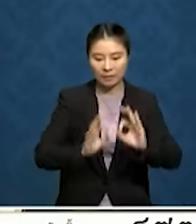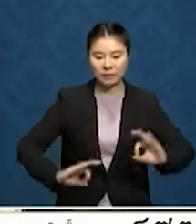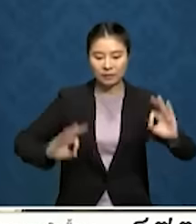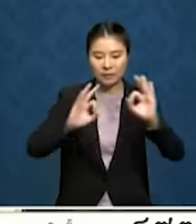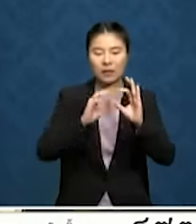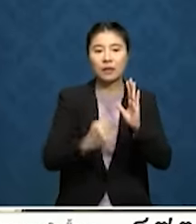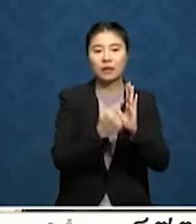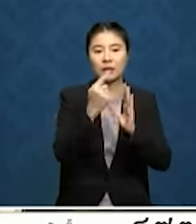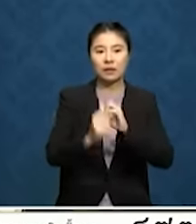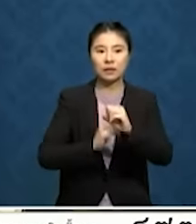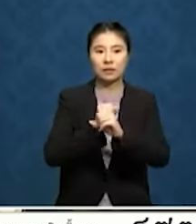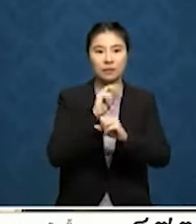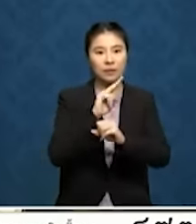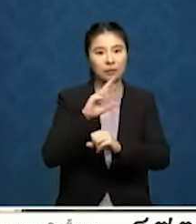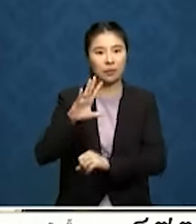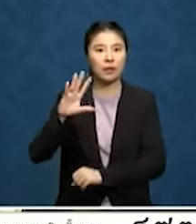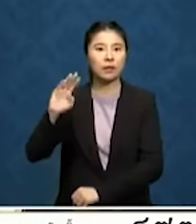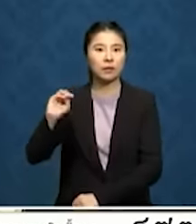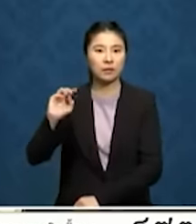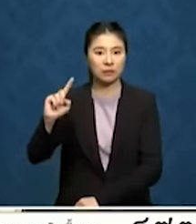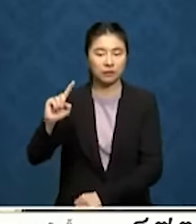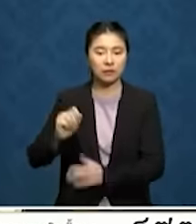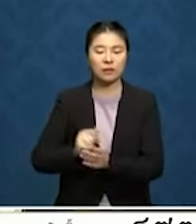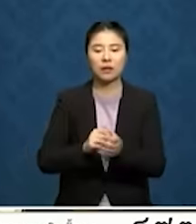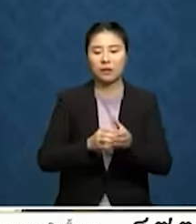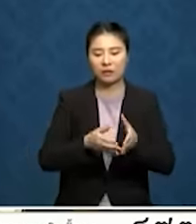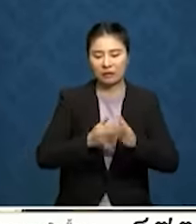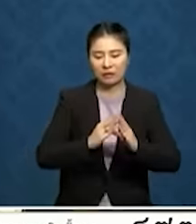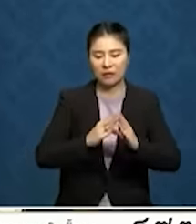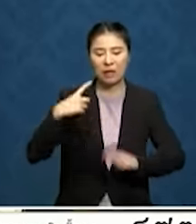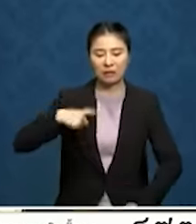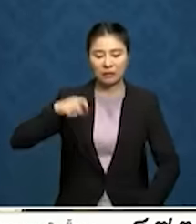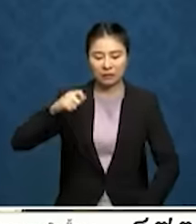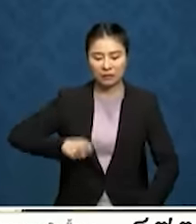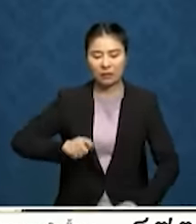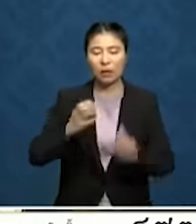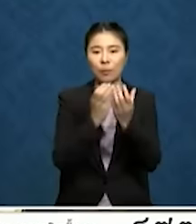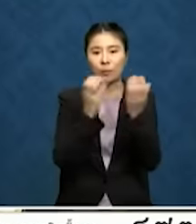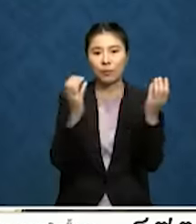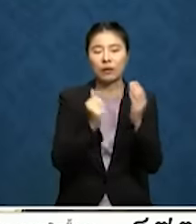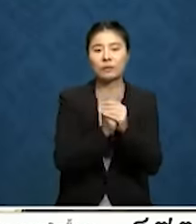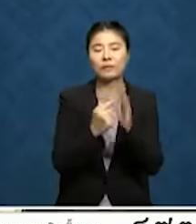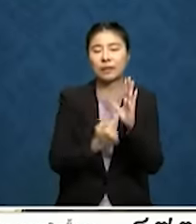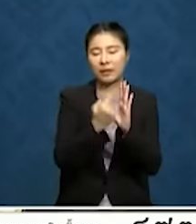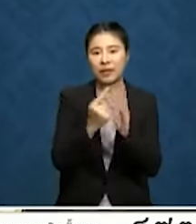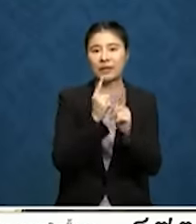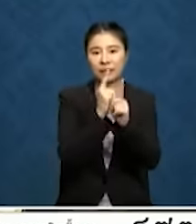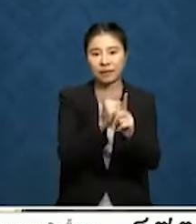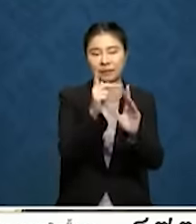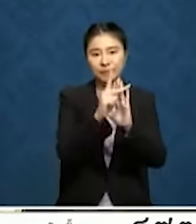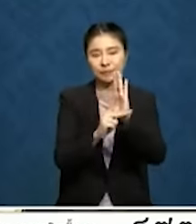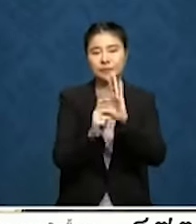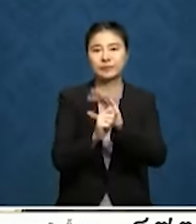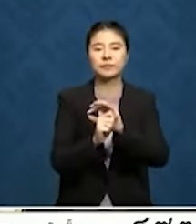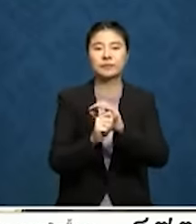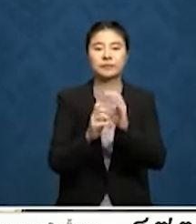ต่ปี2541ภายหลังจากการมีจัดตั้งศาลรัฐธรรมนูญครั้งแรกตามรัฐธรรมนูญปี40ได้